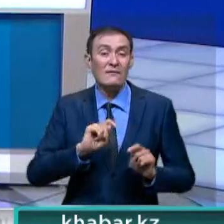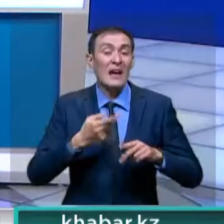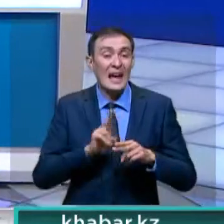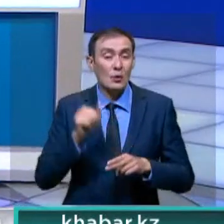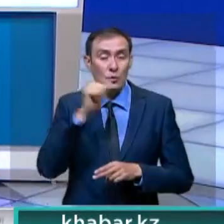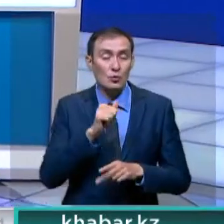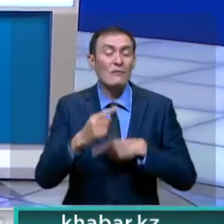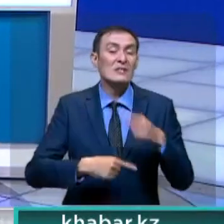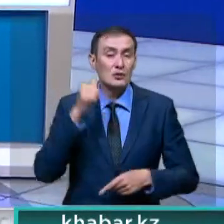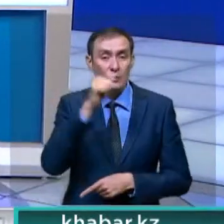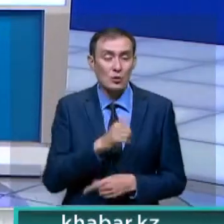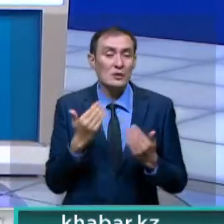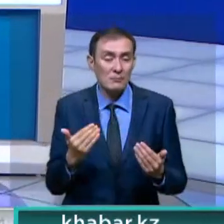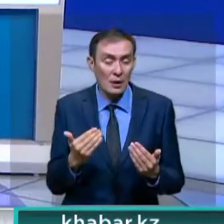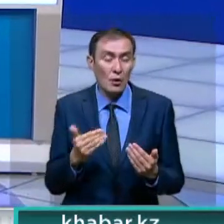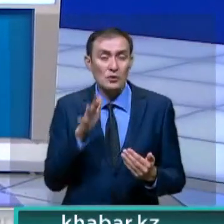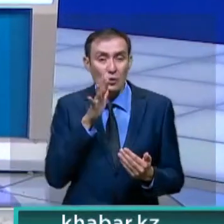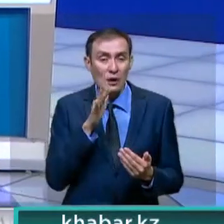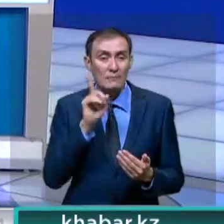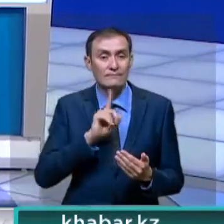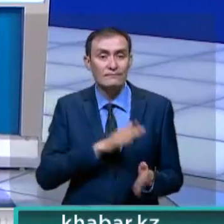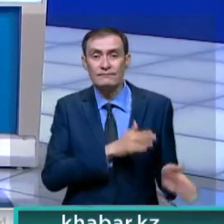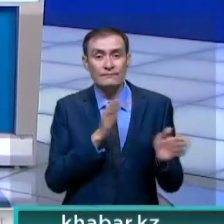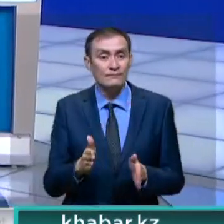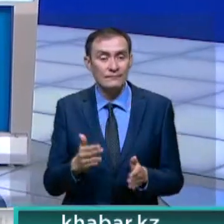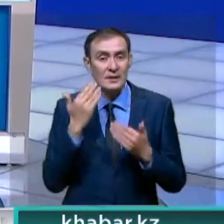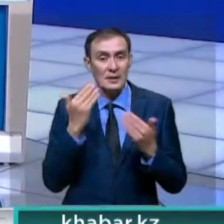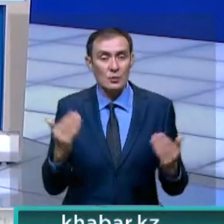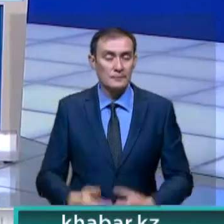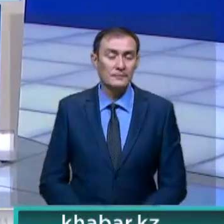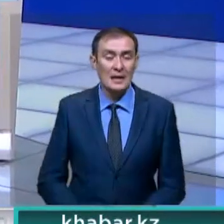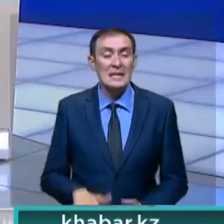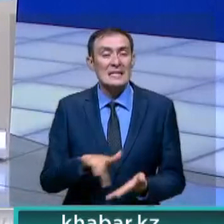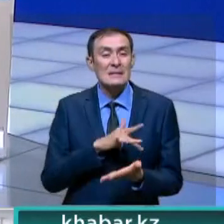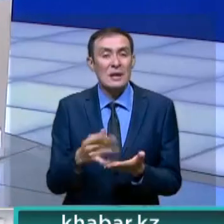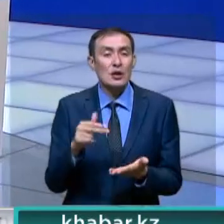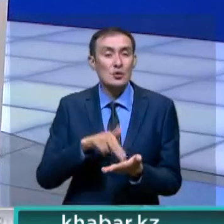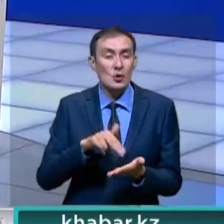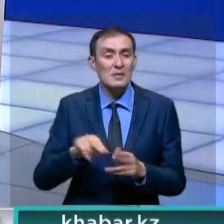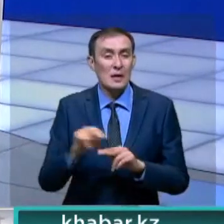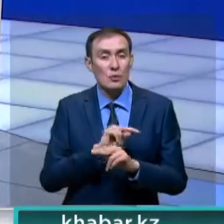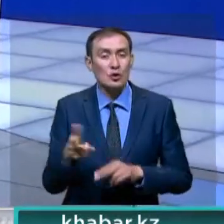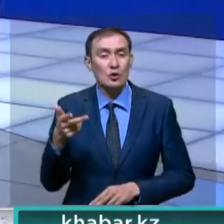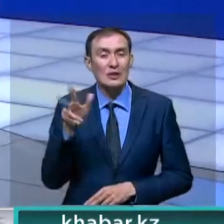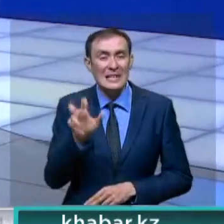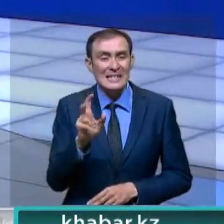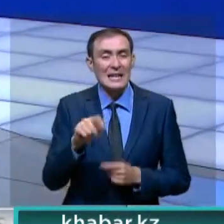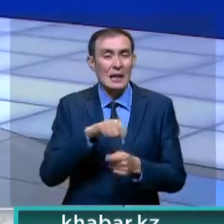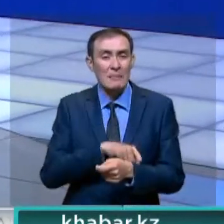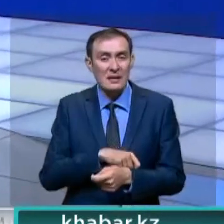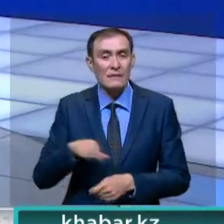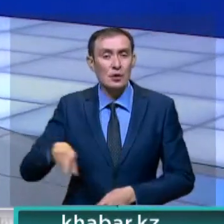в следующем году, но сейчас о сроках сдачи объекта говорят уже не так уверенно. Сметная стоимость ремонта